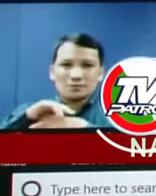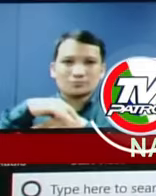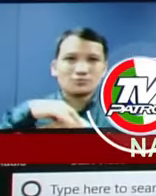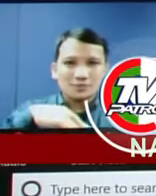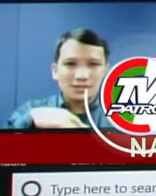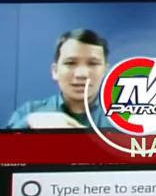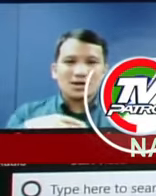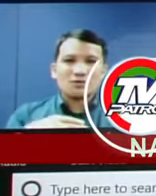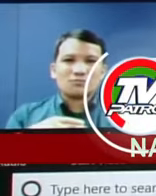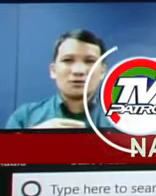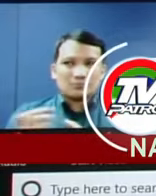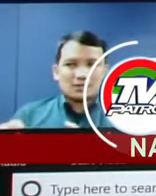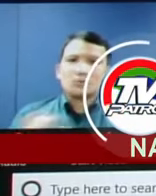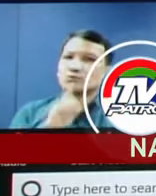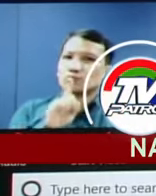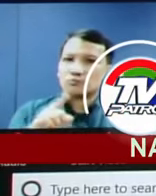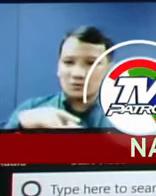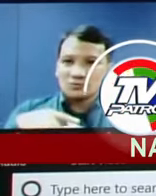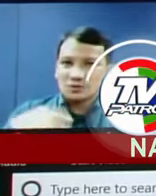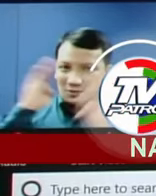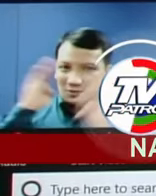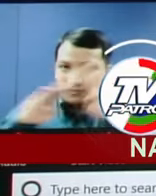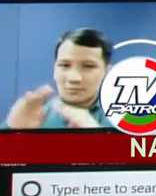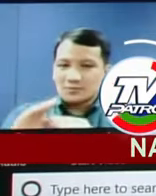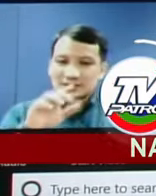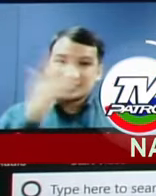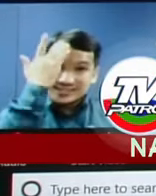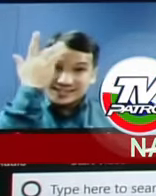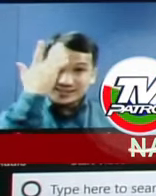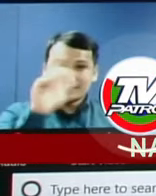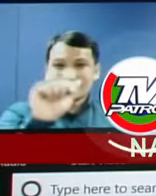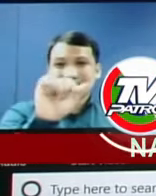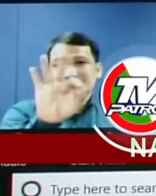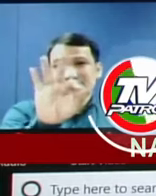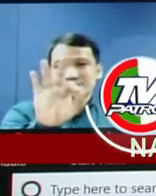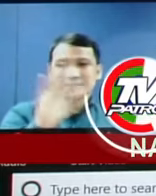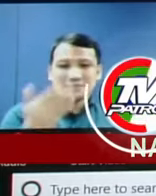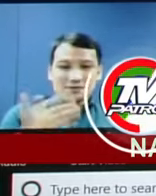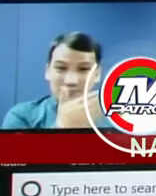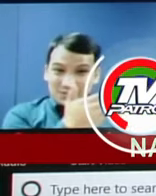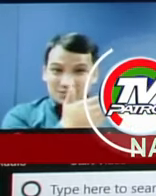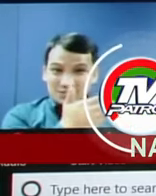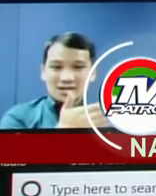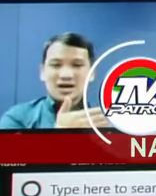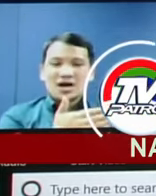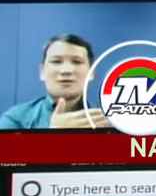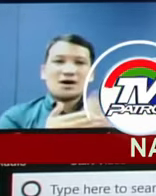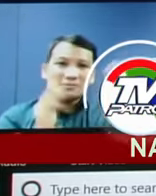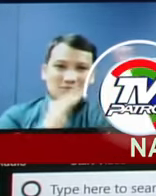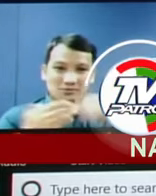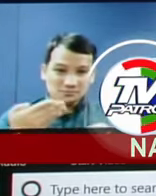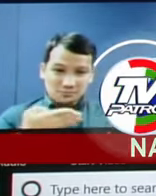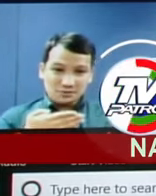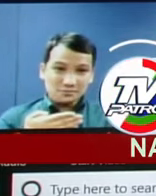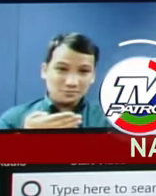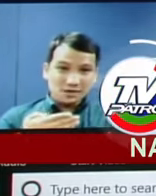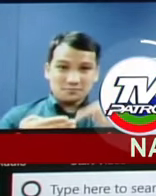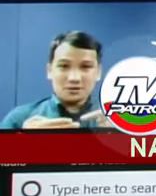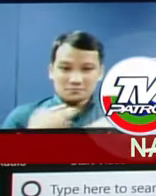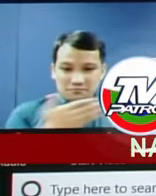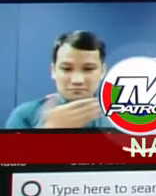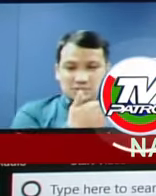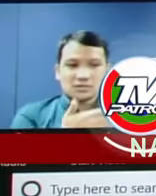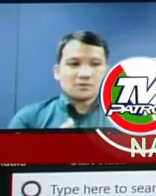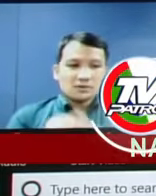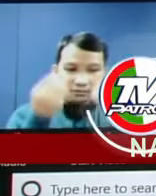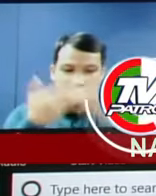2018. Itong meat ay may problema pa rin tayo sa ASF. Yung sa fish, sabi ko nga kanina,